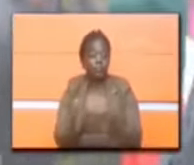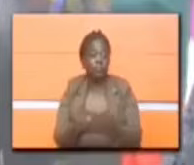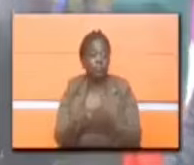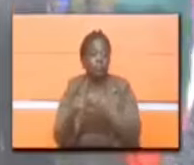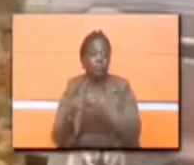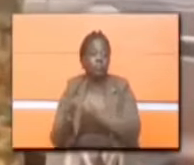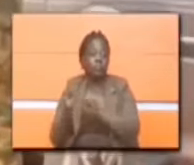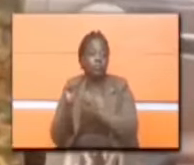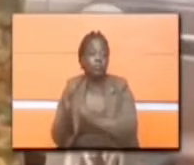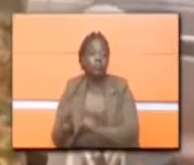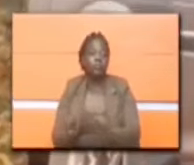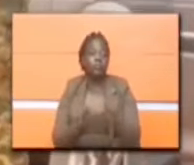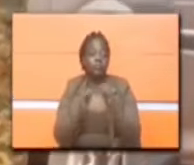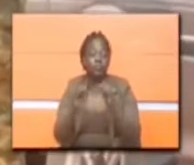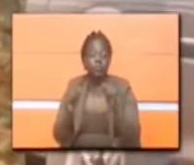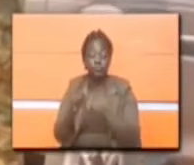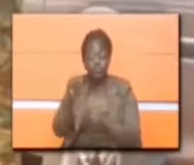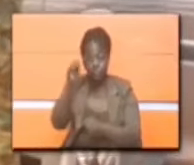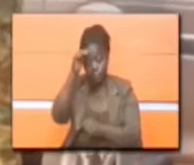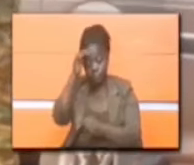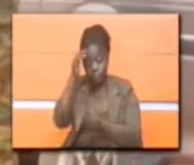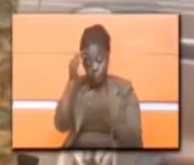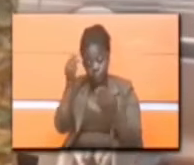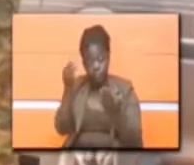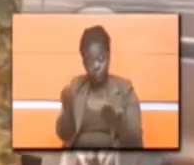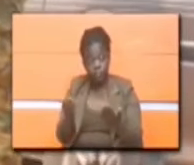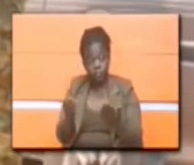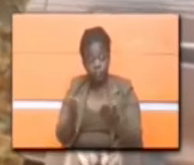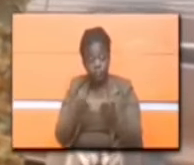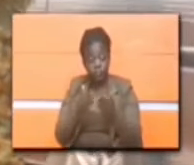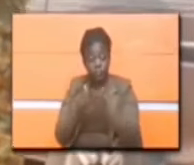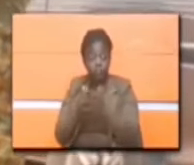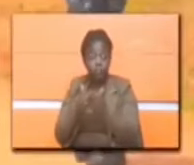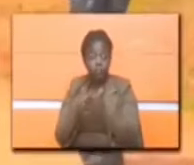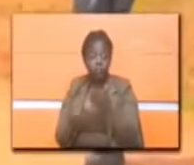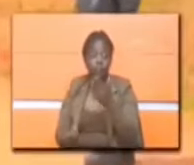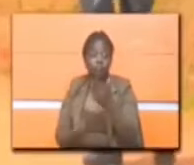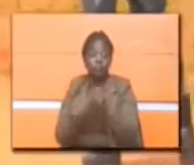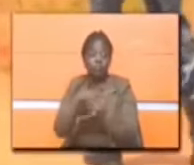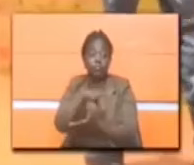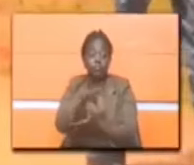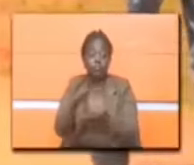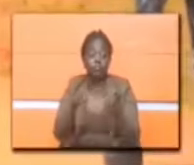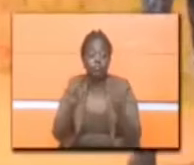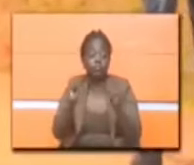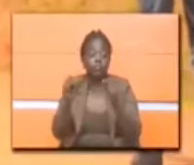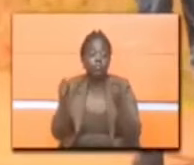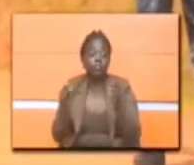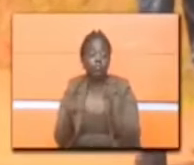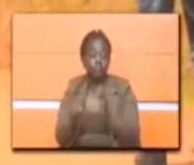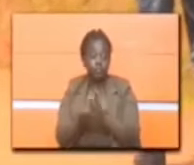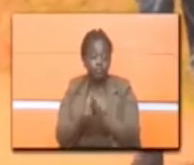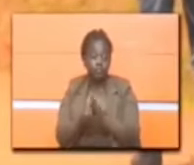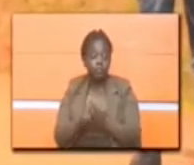Ebyokwenda binywezeddwa nga basirikale aba buli kika babaddewo okutangira abakola effujjo n'obumenyi